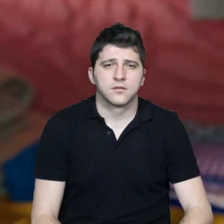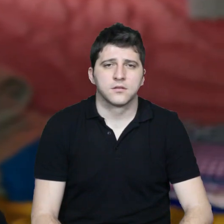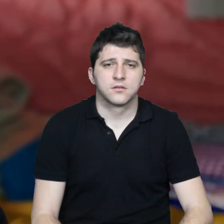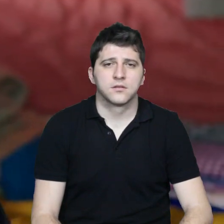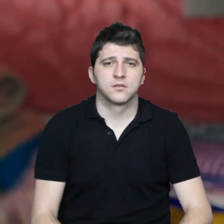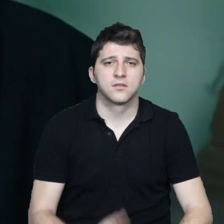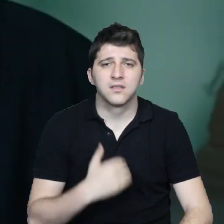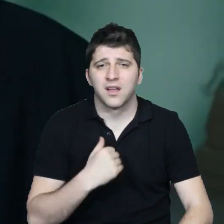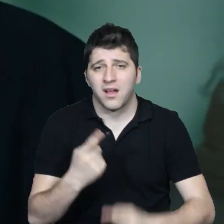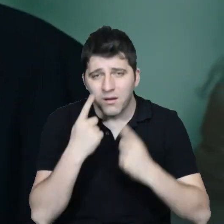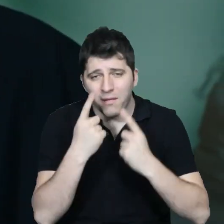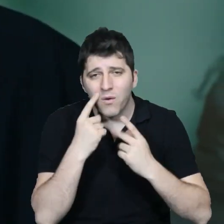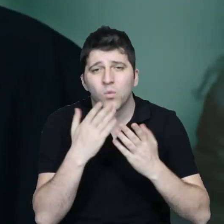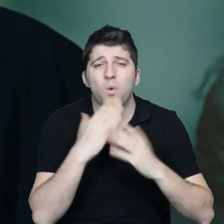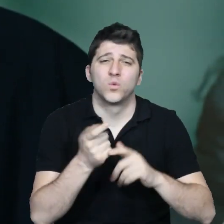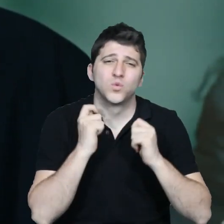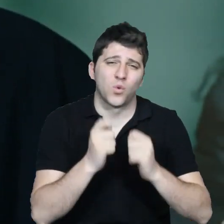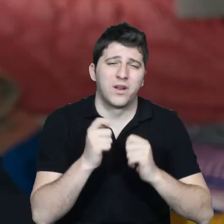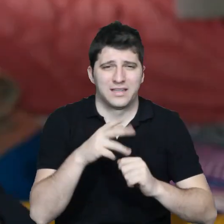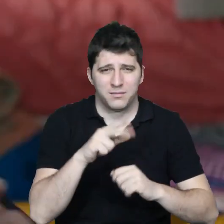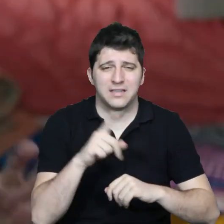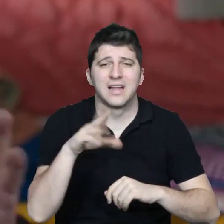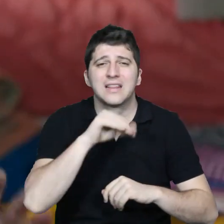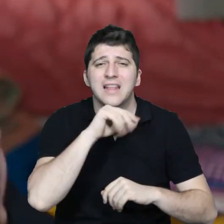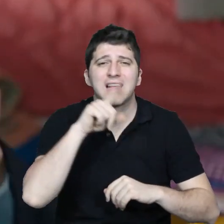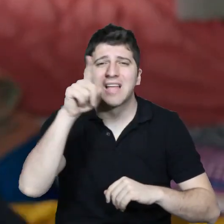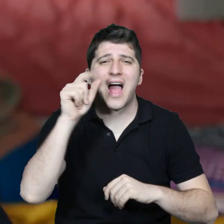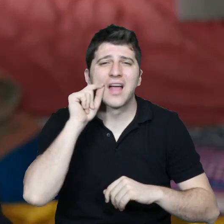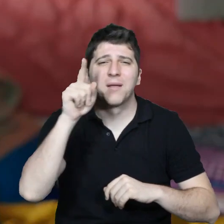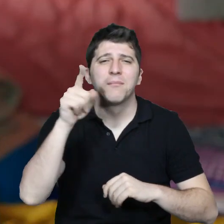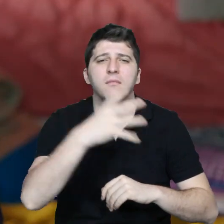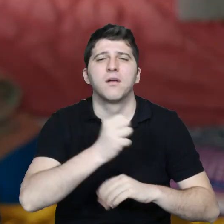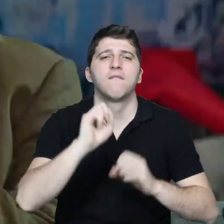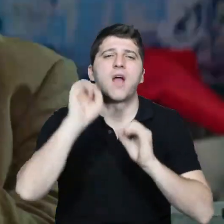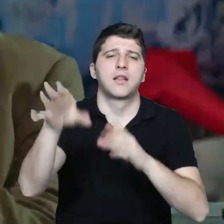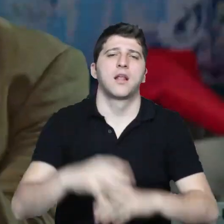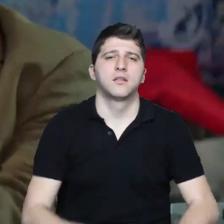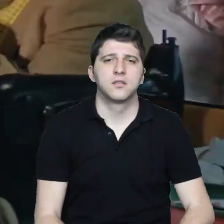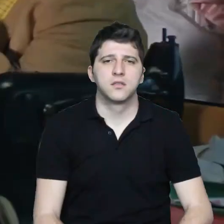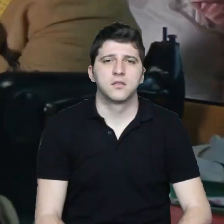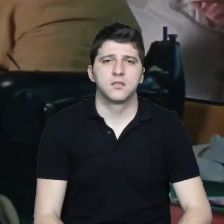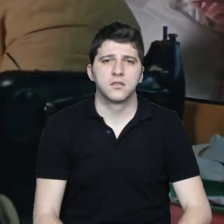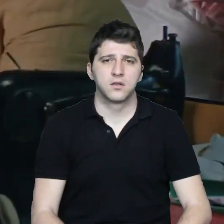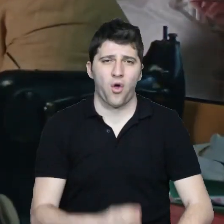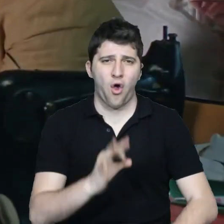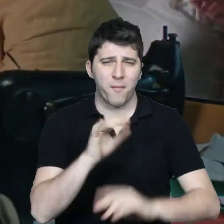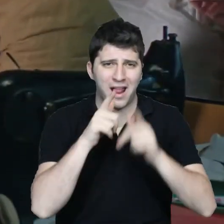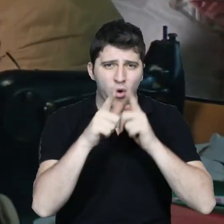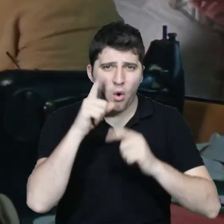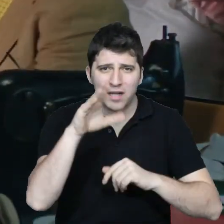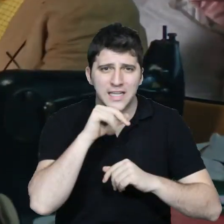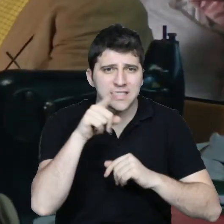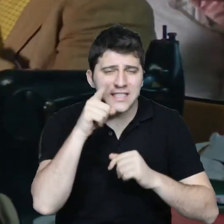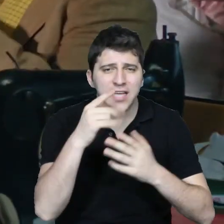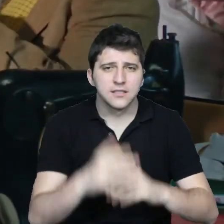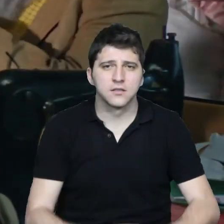Güya bakamıyormuşuz gibi onu dedesi olacak herife verdiler. O barak! Onun dedesi